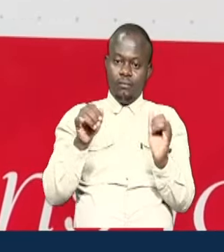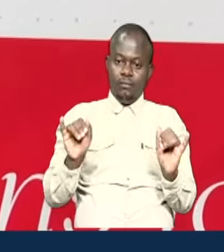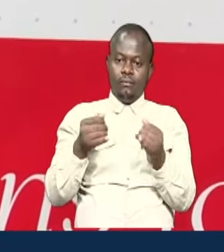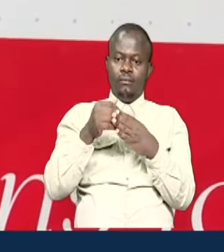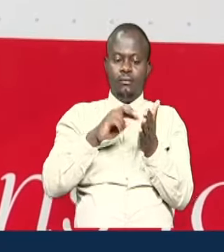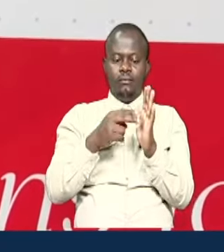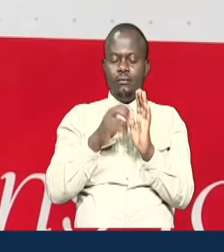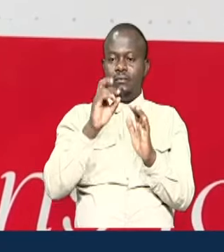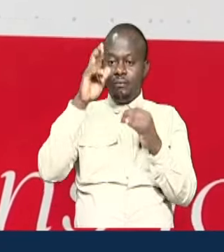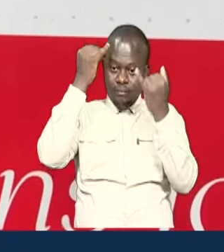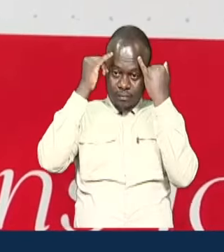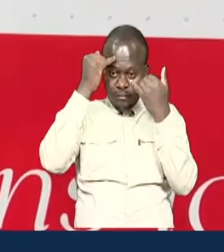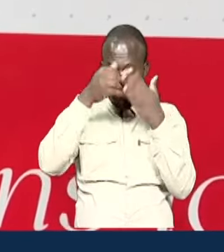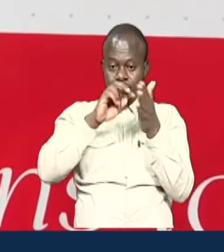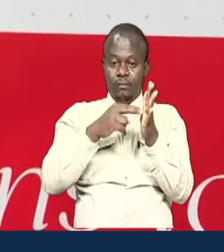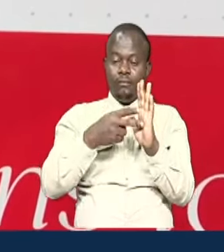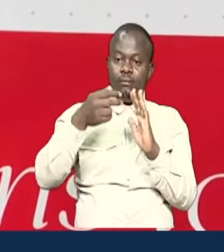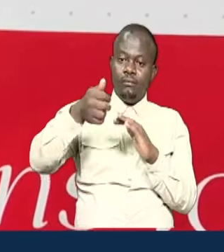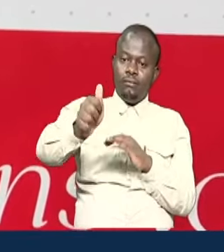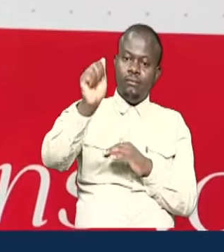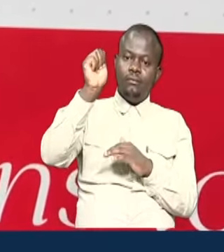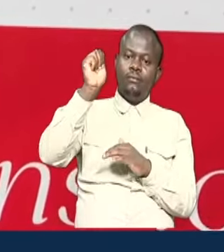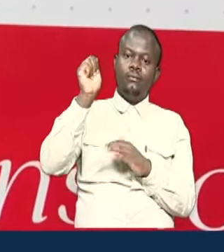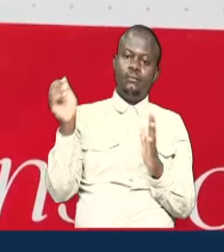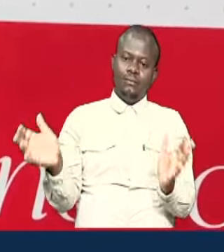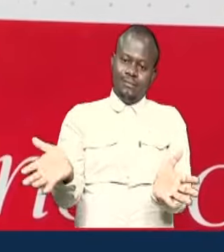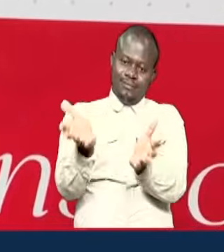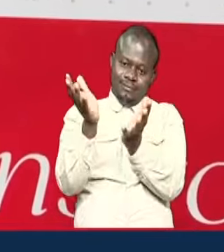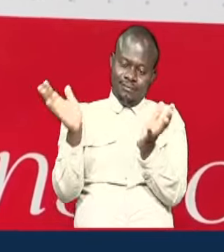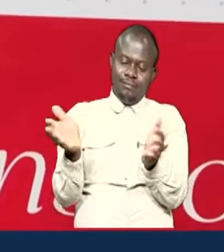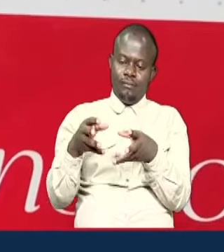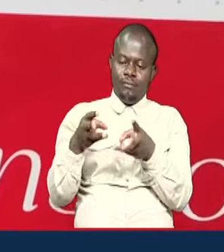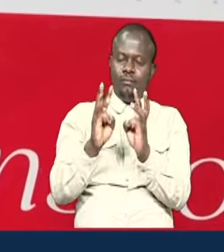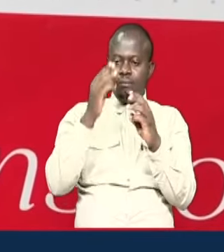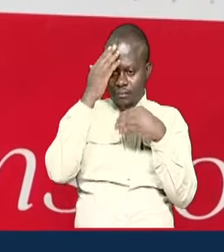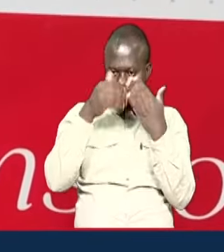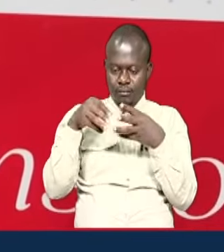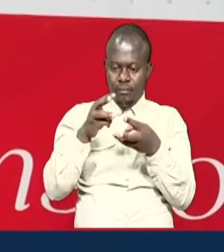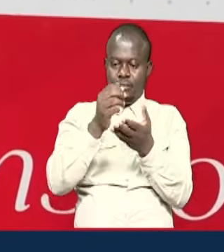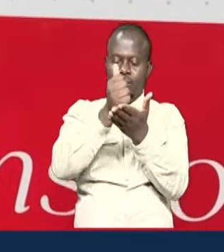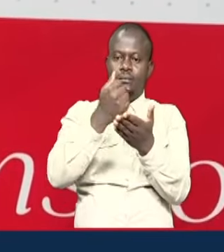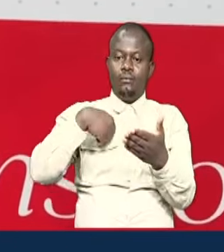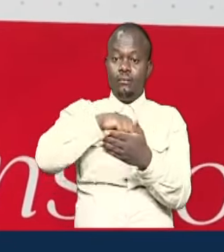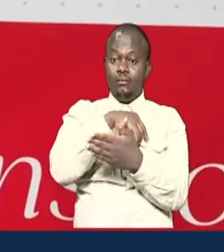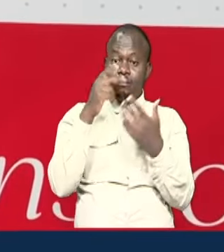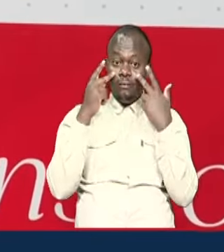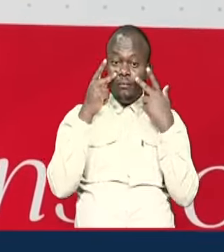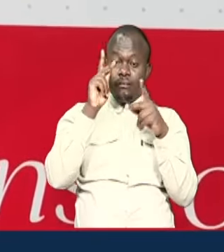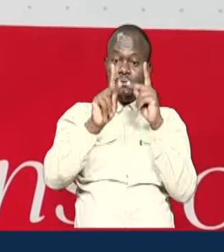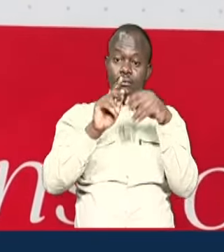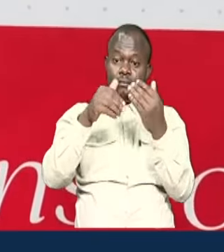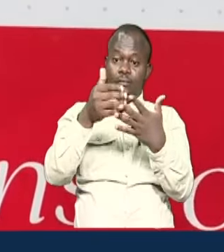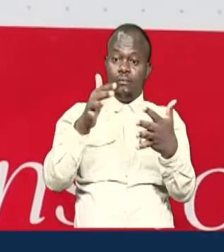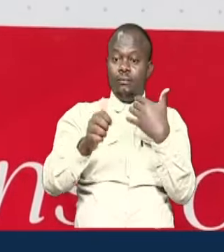imishinga cyangwa ibitekerezo by'imishinga yabo tubatera akanyabugabo ku buryo kubera ukuntu twabafashije urebye mu barangije mu